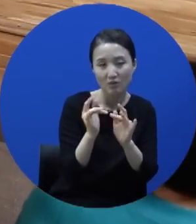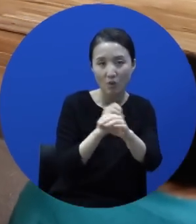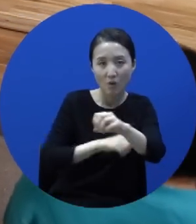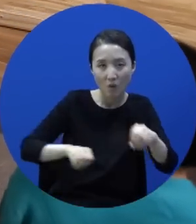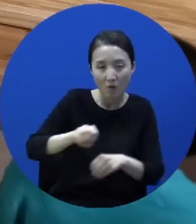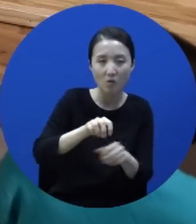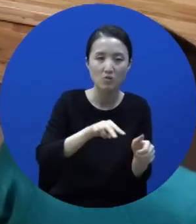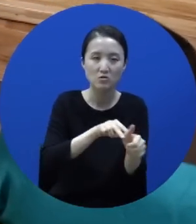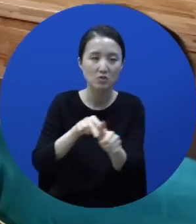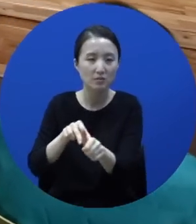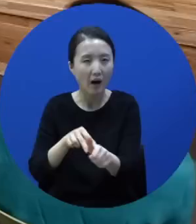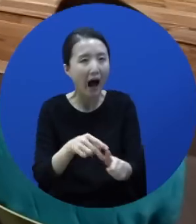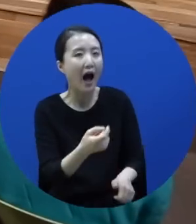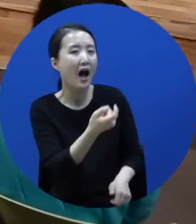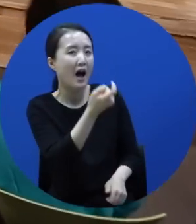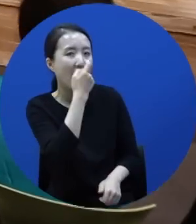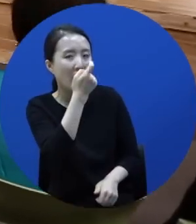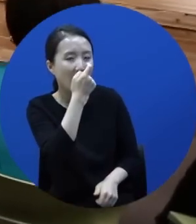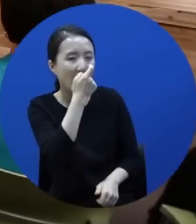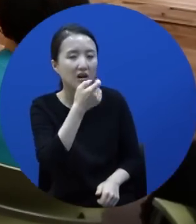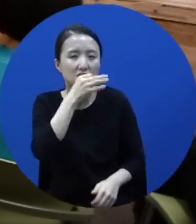반드시 얻어갈 것이 있어야 됩니다.